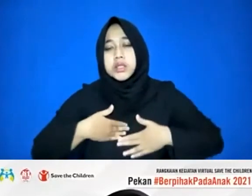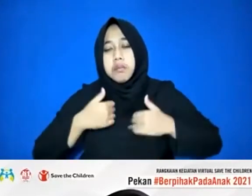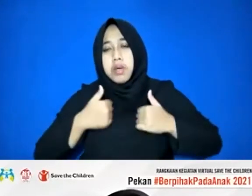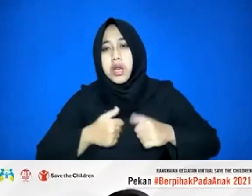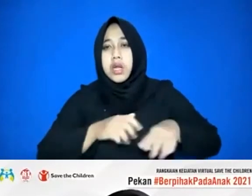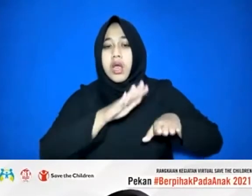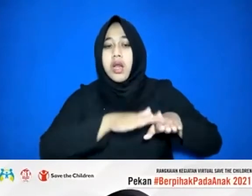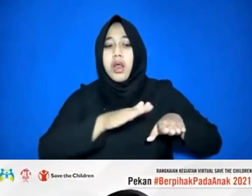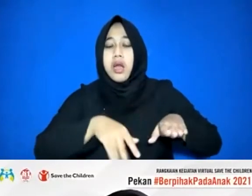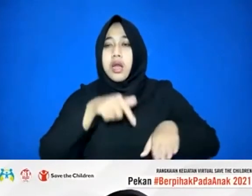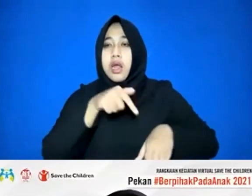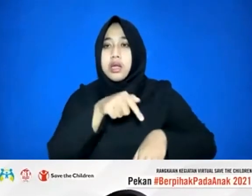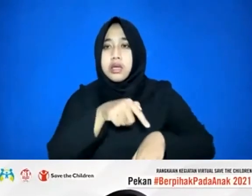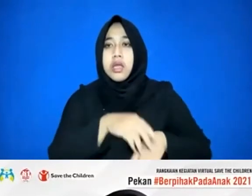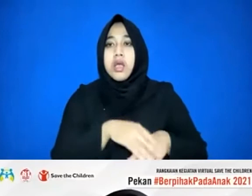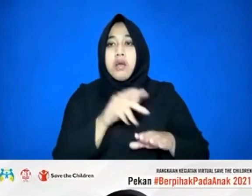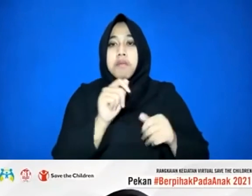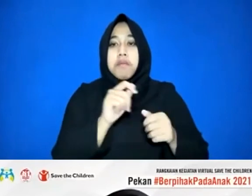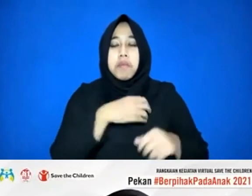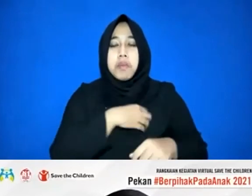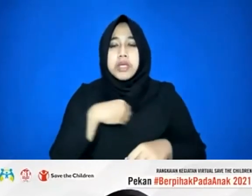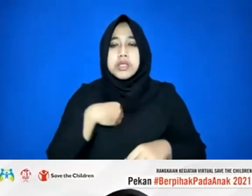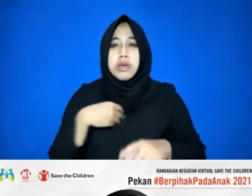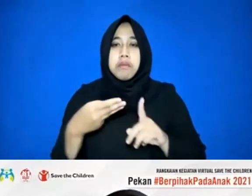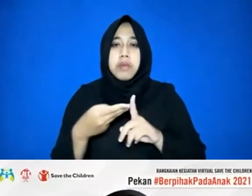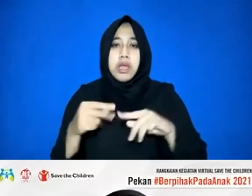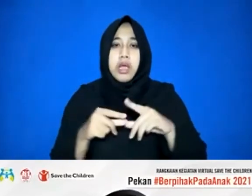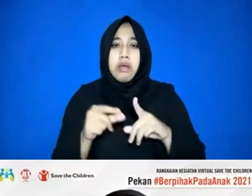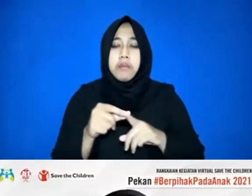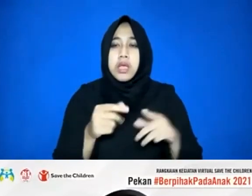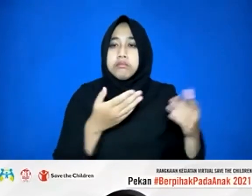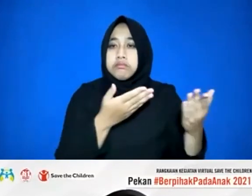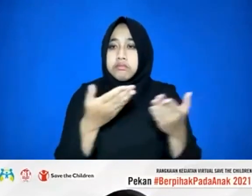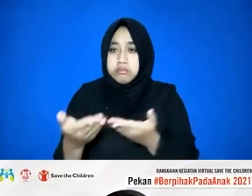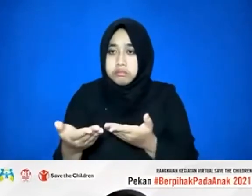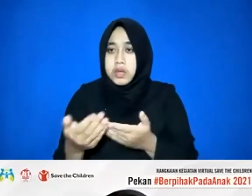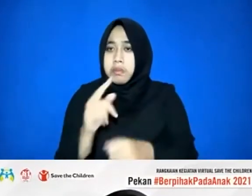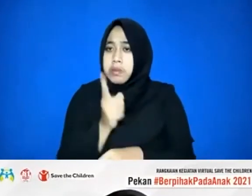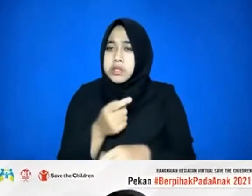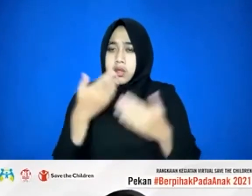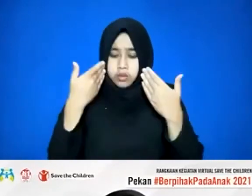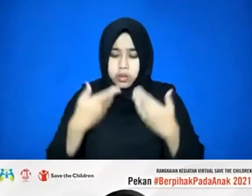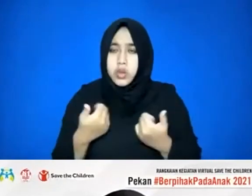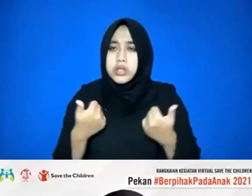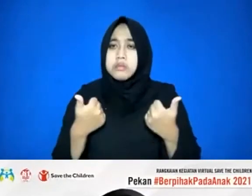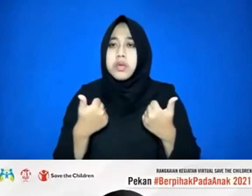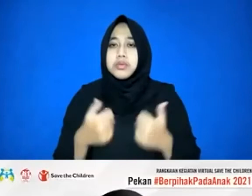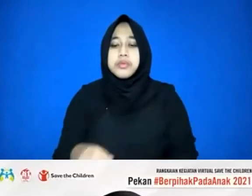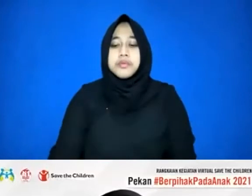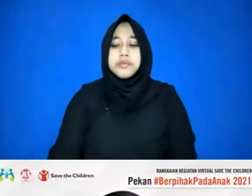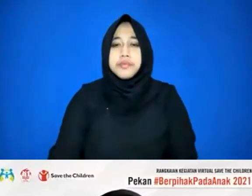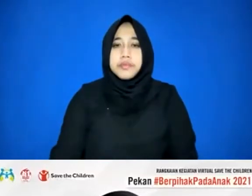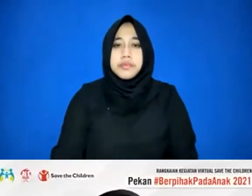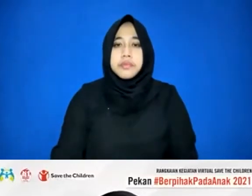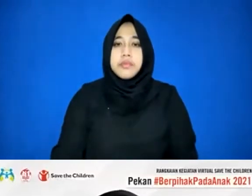dalam pemeriksaan BAP, sekaligus memberikan memastikan dalam kondisi bagus. Itu Mbak, untuk